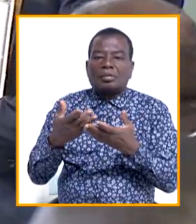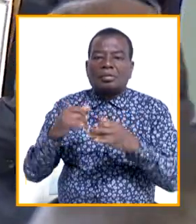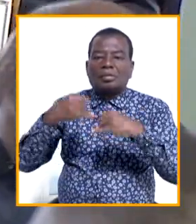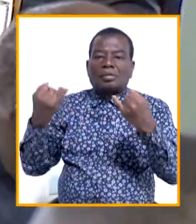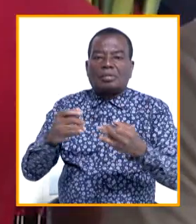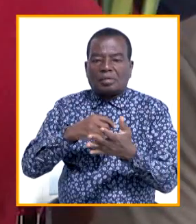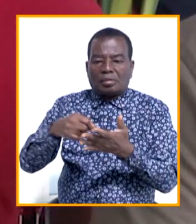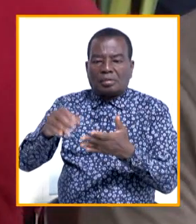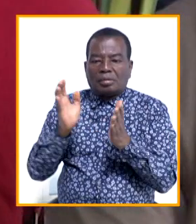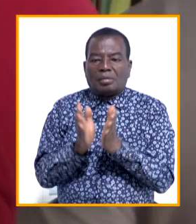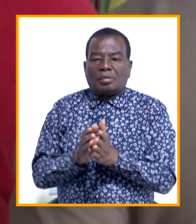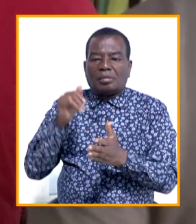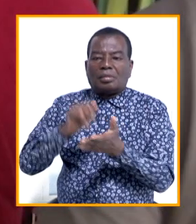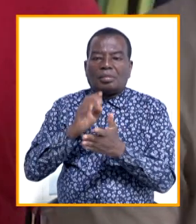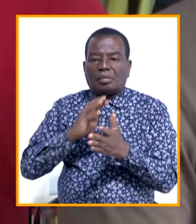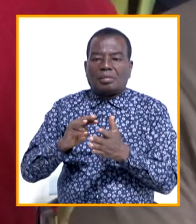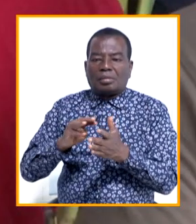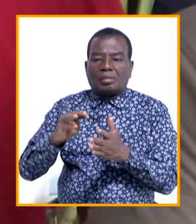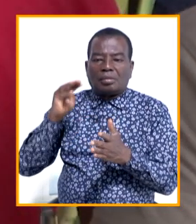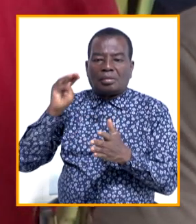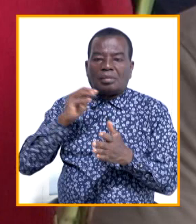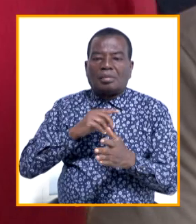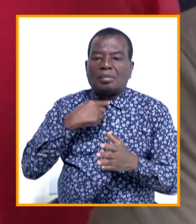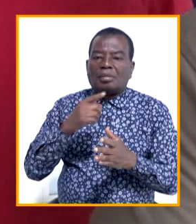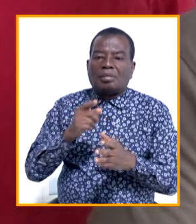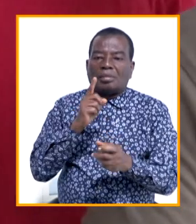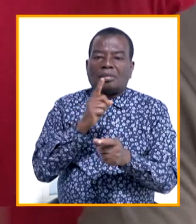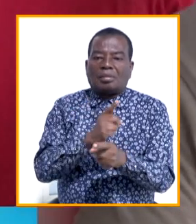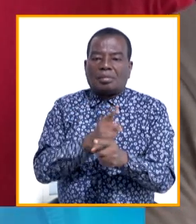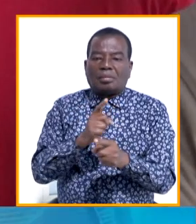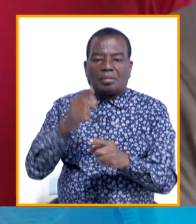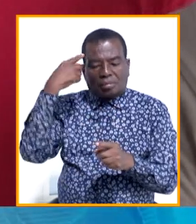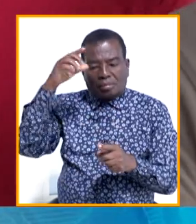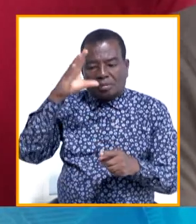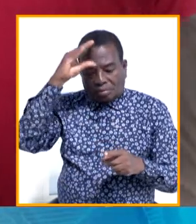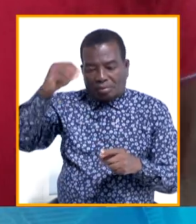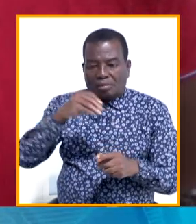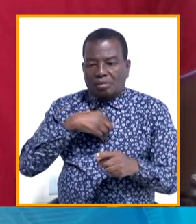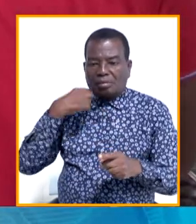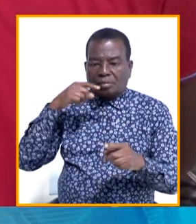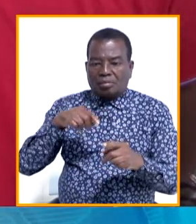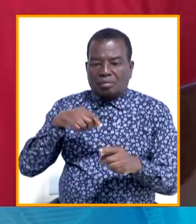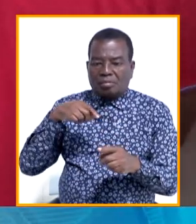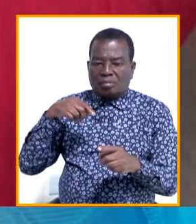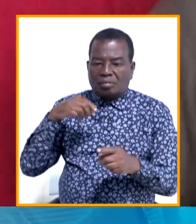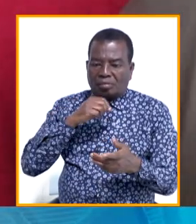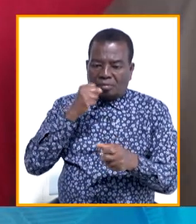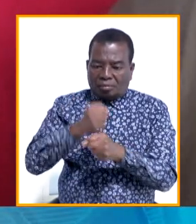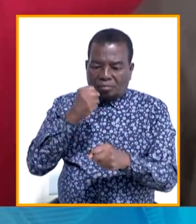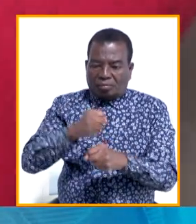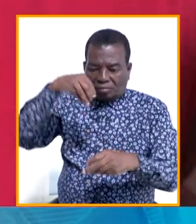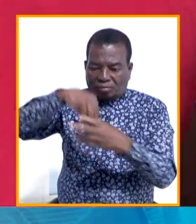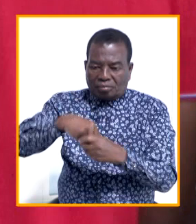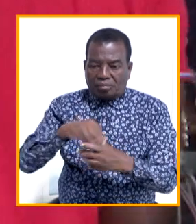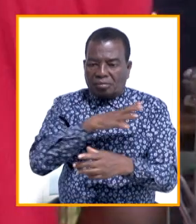littérature c'est un métier qu'on disait être réservé aux hommes et j'ai pu l'affronter en tant que première femme journaliste reporteur d'image